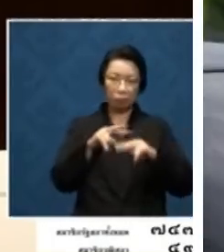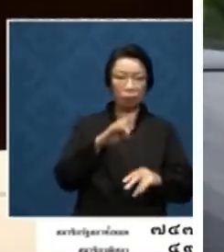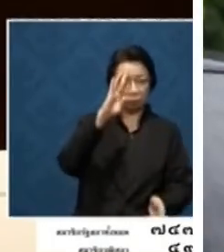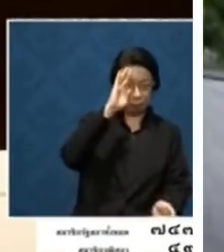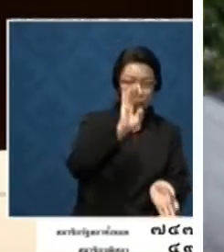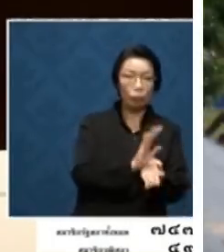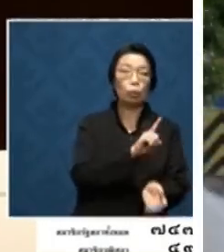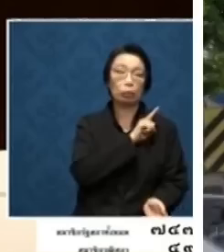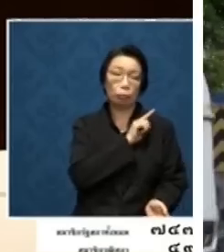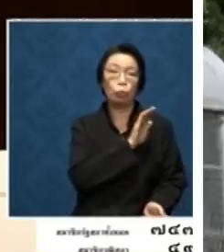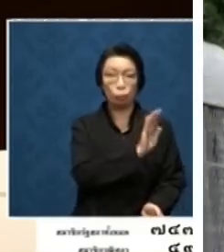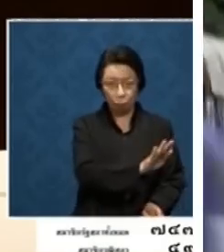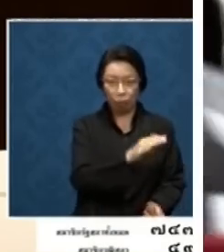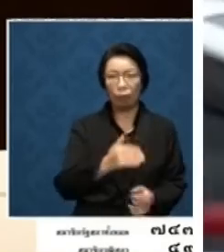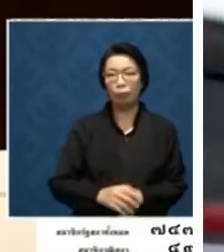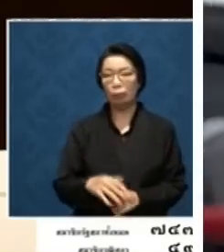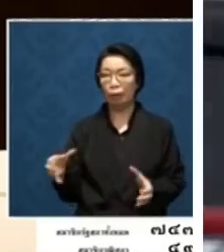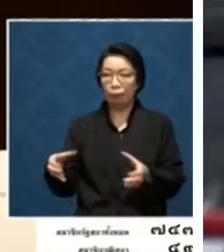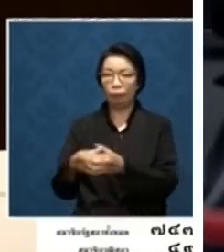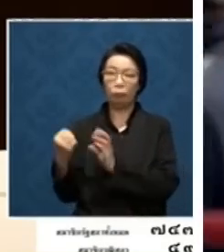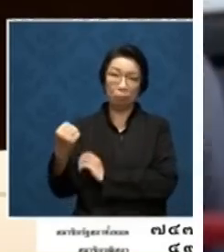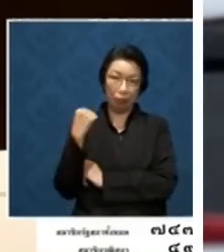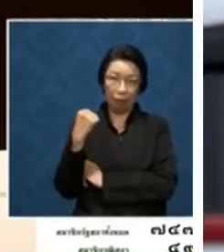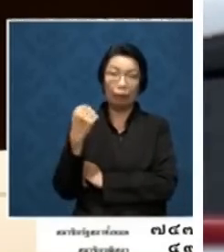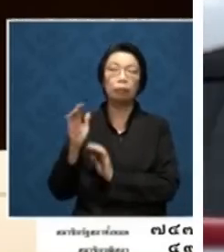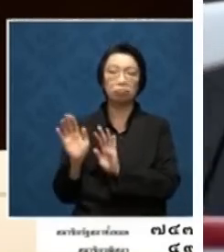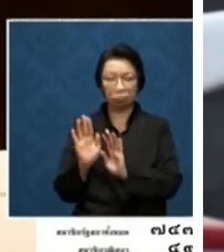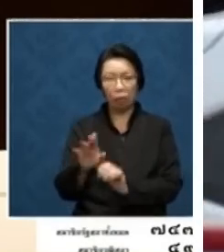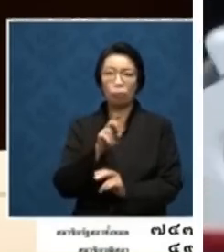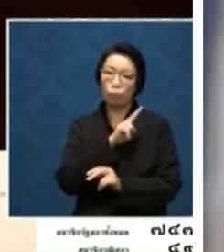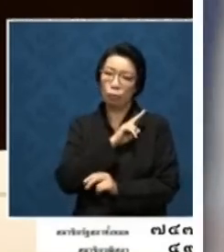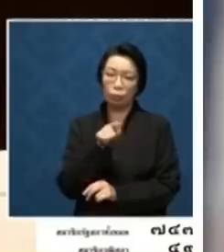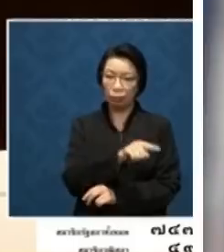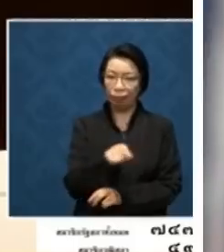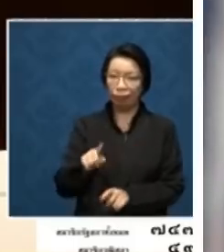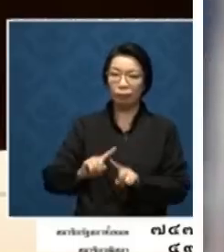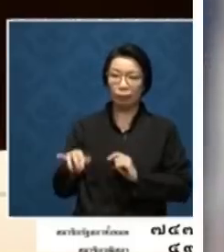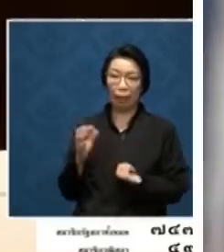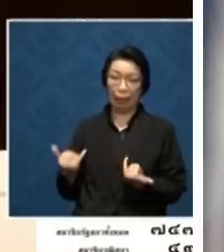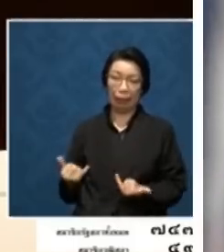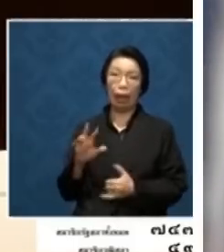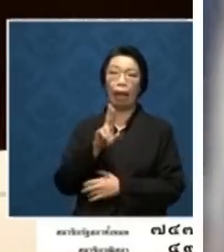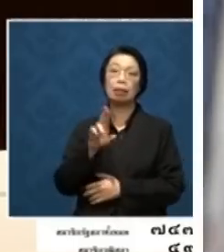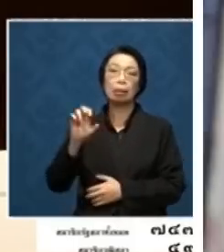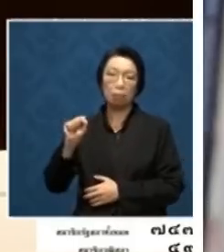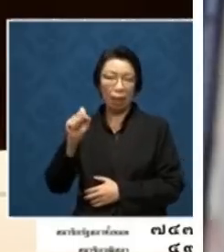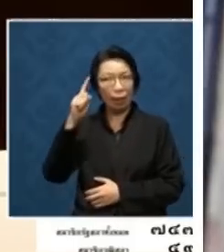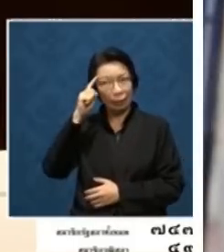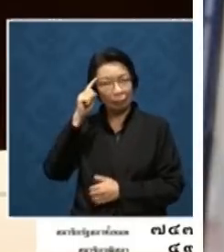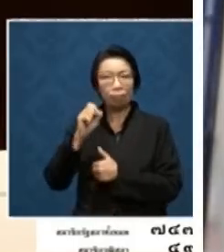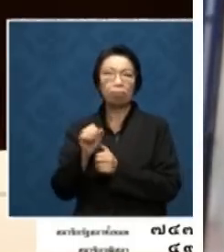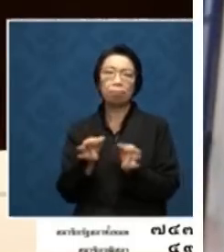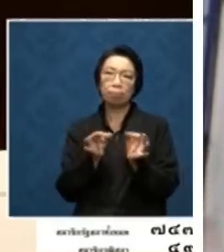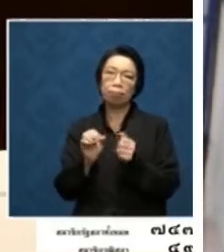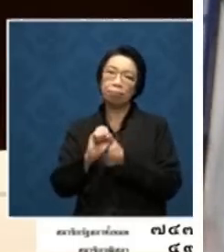แล้วก็ทางฝ่ายสภาก็จะให้ความเห็นประกอบด้วยแต่ว่าการจะยกหรือ